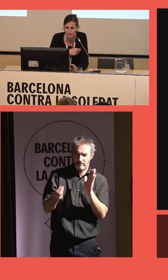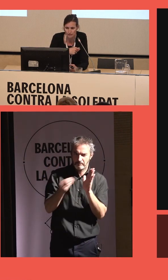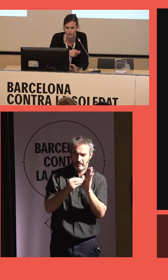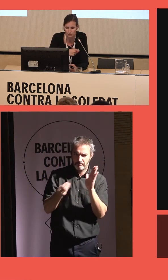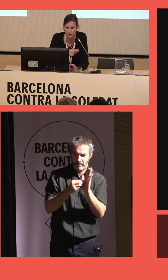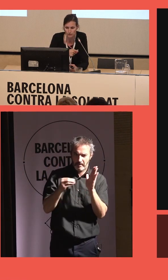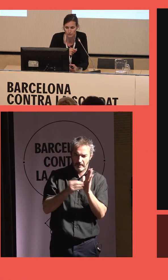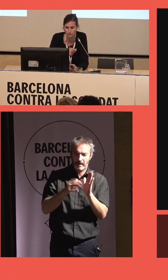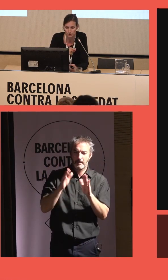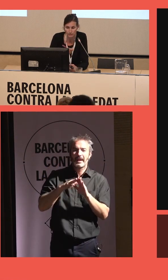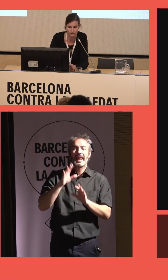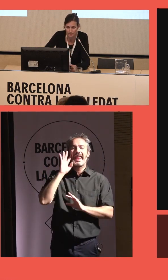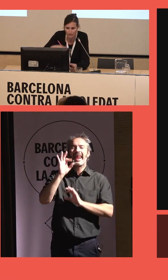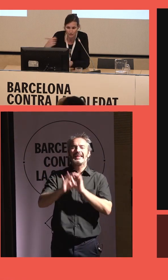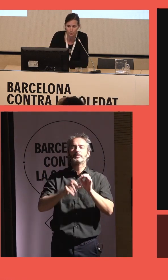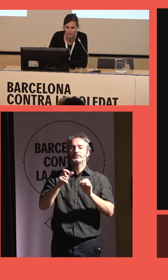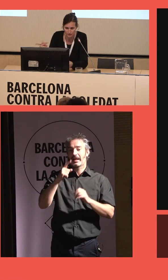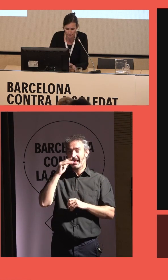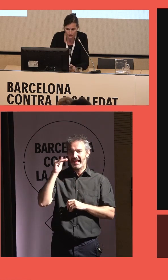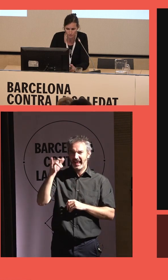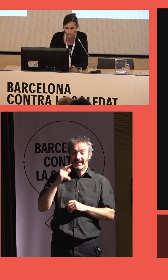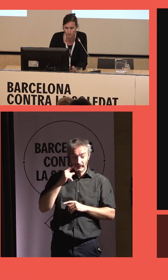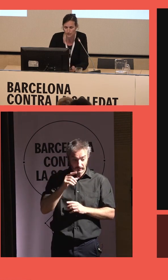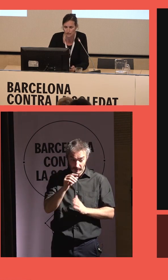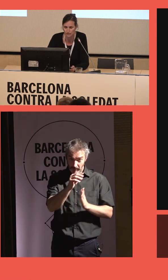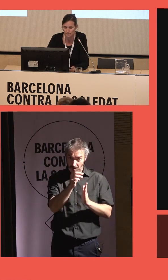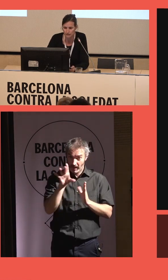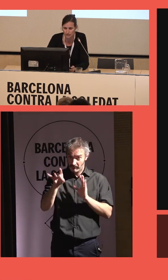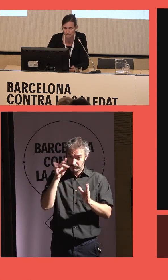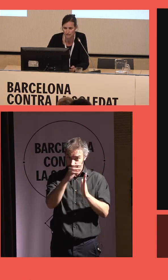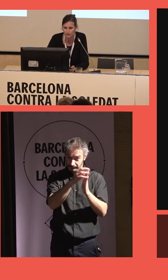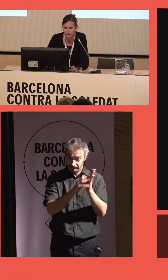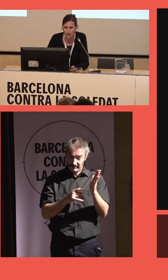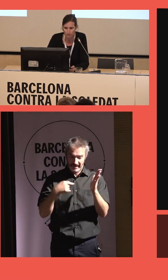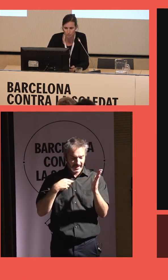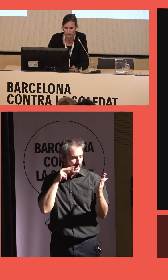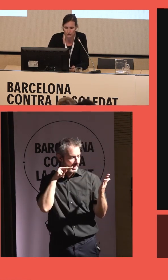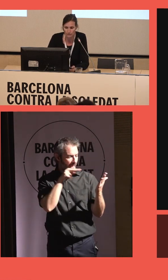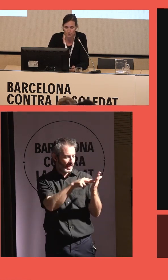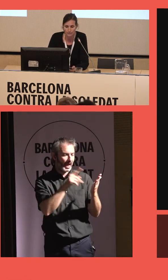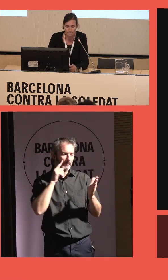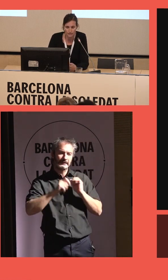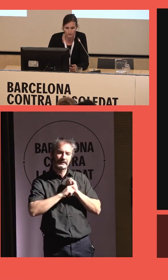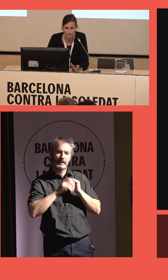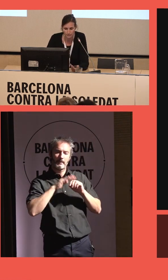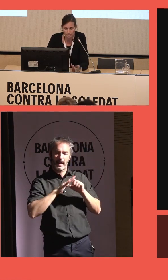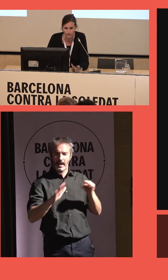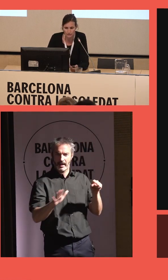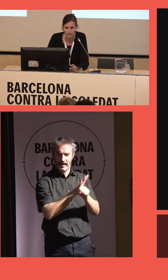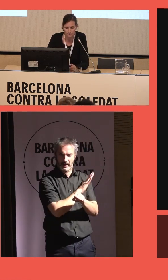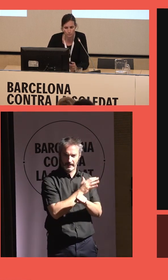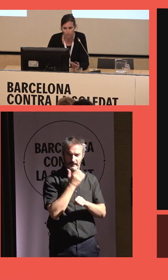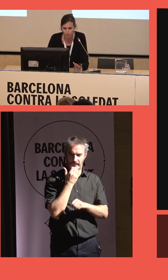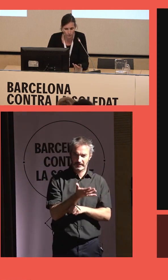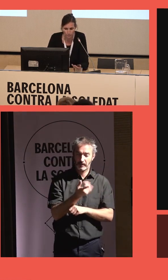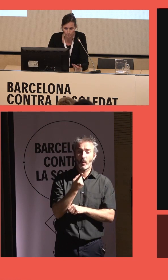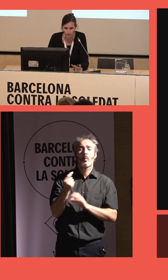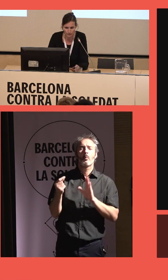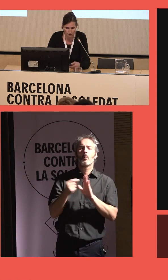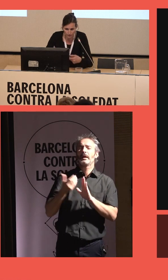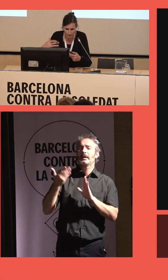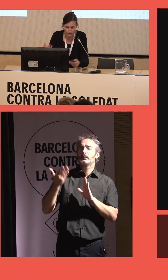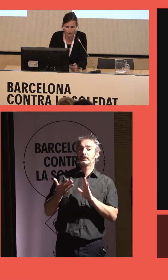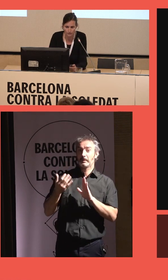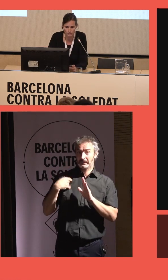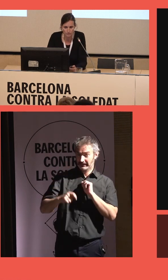riscos de les persones grans i elaborar estratègies per poder-les abordar i entre aquestes estratègies un punt molt